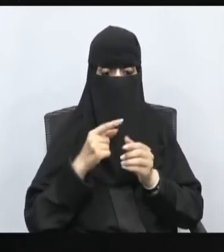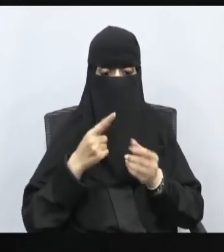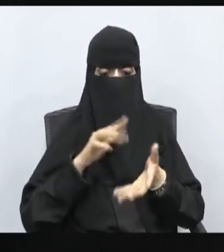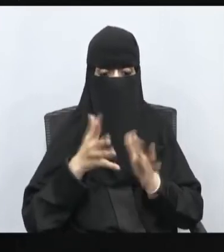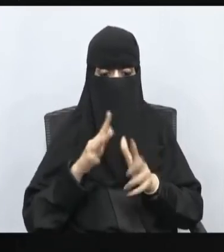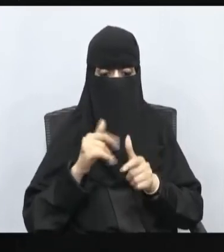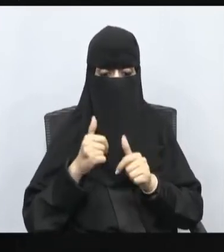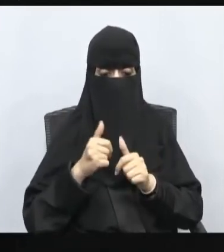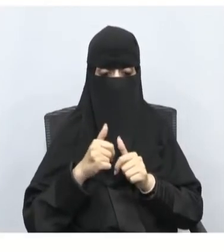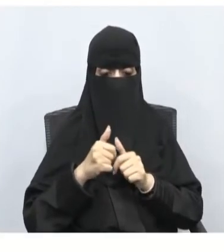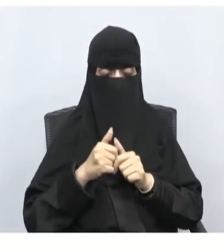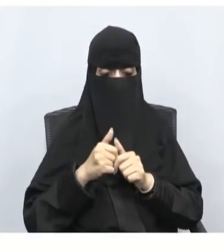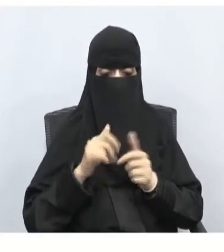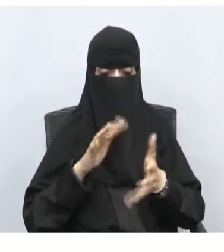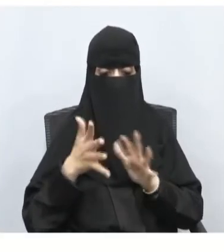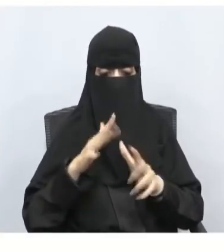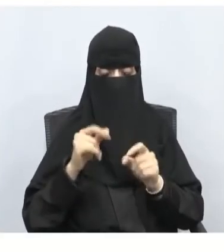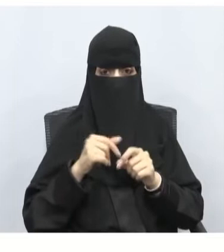يزداد لها التردد والحدة،